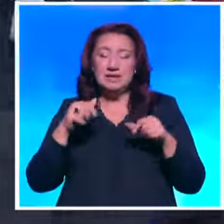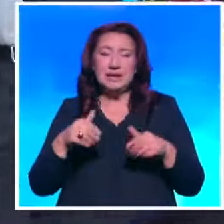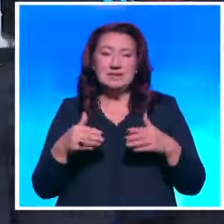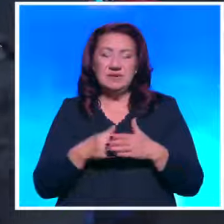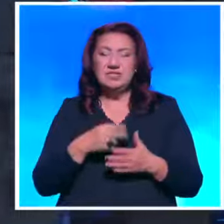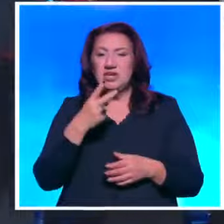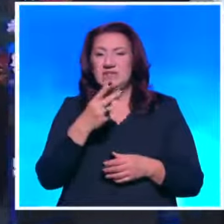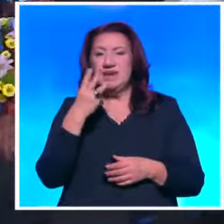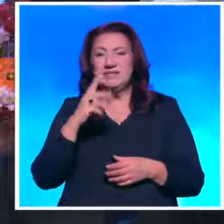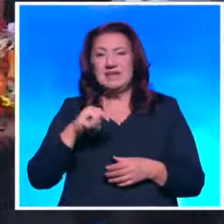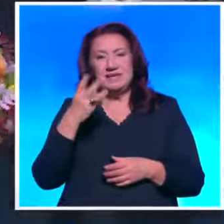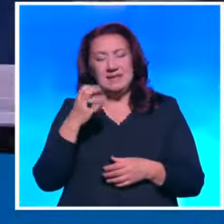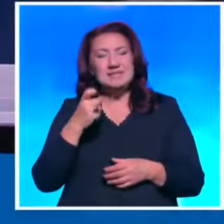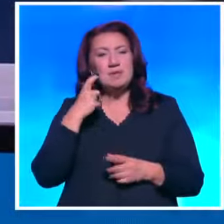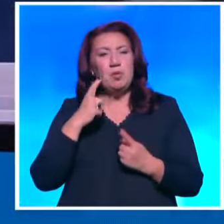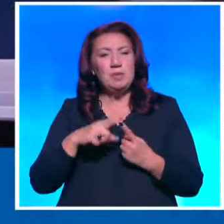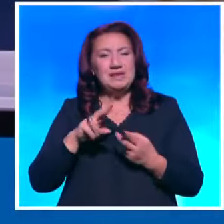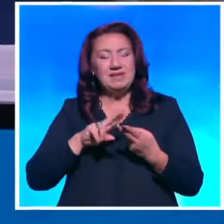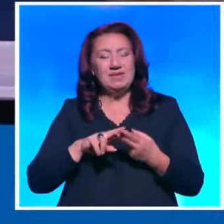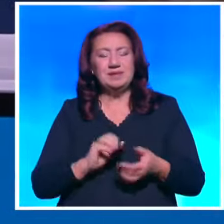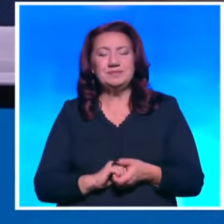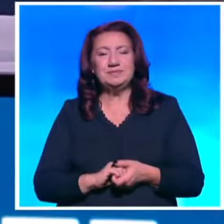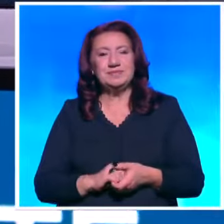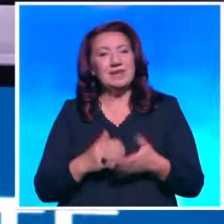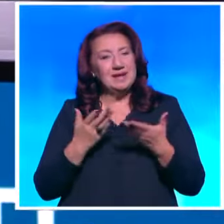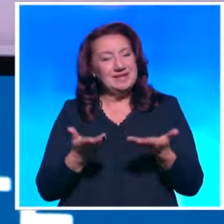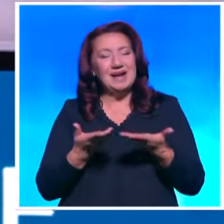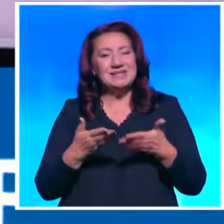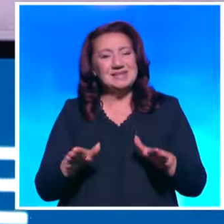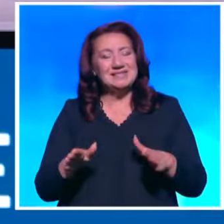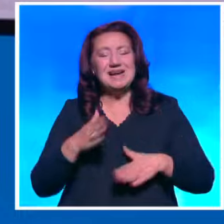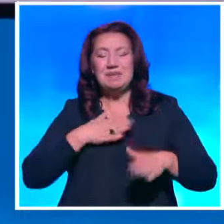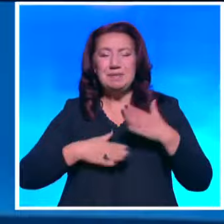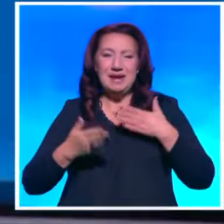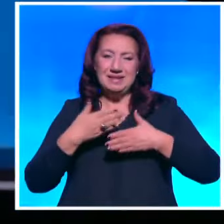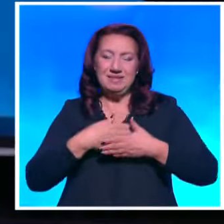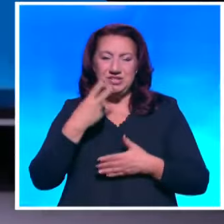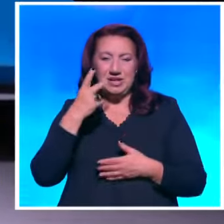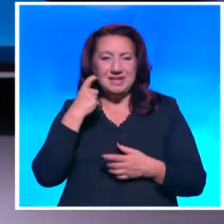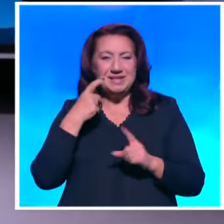23:30 по БТВ. Така се разделяме. Приятна вечер с БТВ.